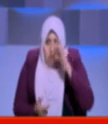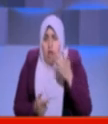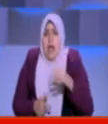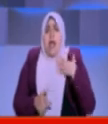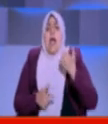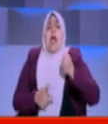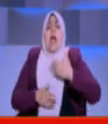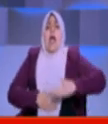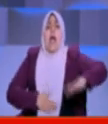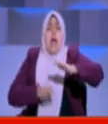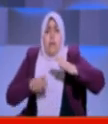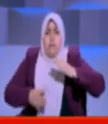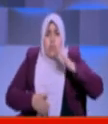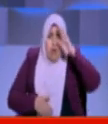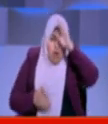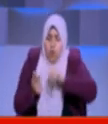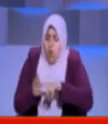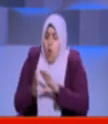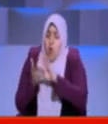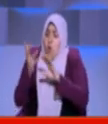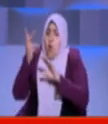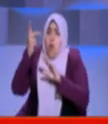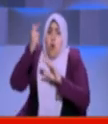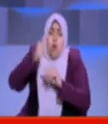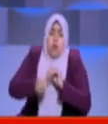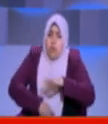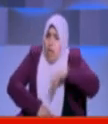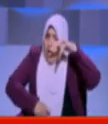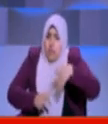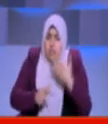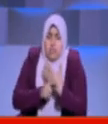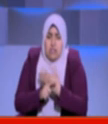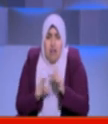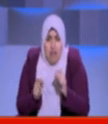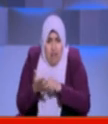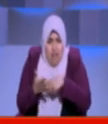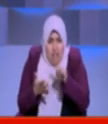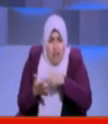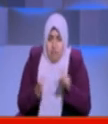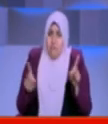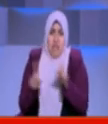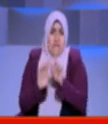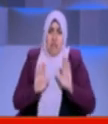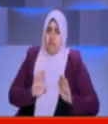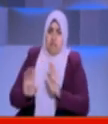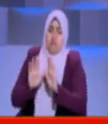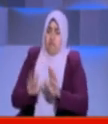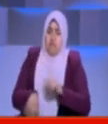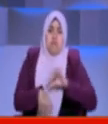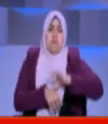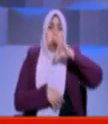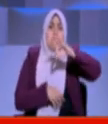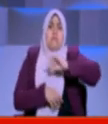كل هذه الجوانب هي غير مهيئة بإجراء انتخابات مبكرة. ومن يقول بأن سوف تجرى هنالك انتخابات